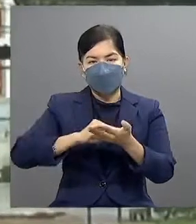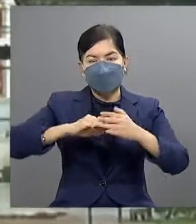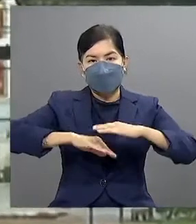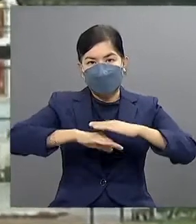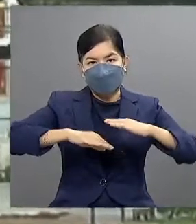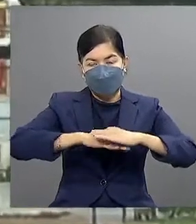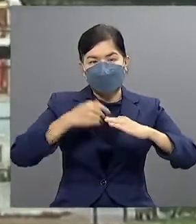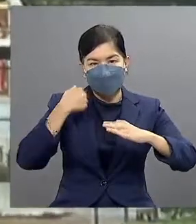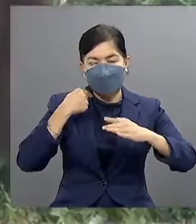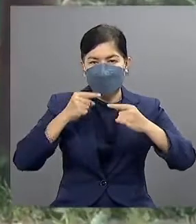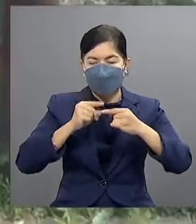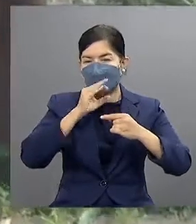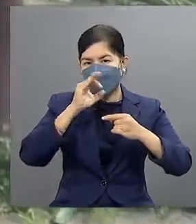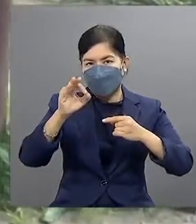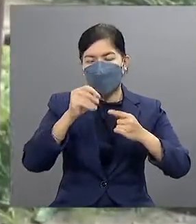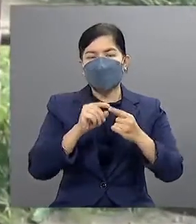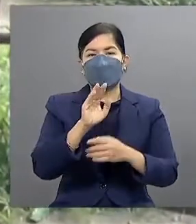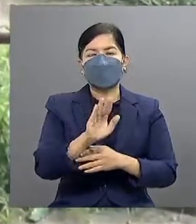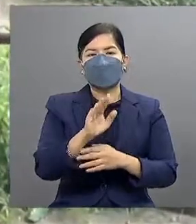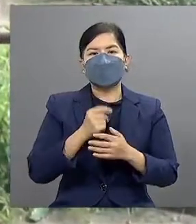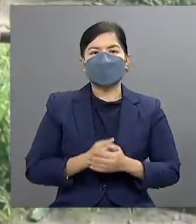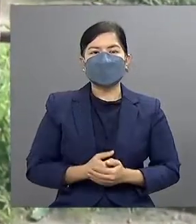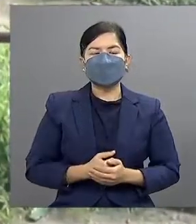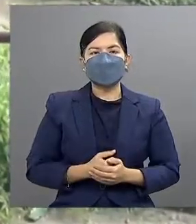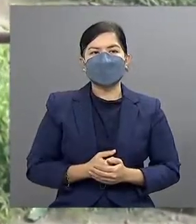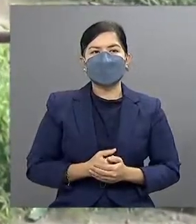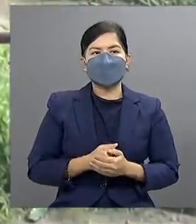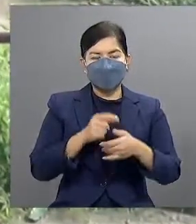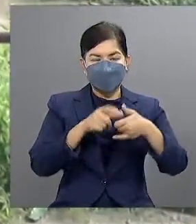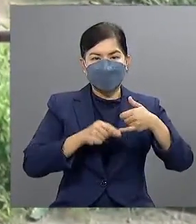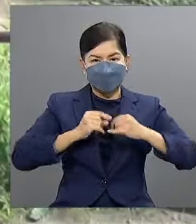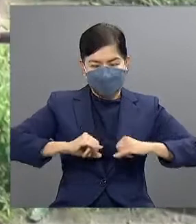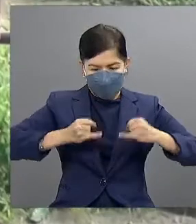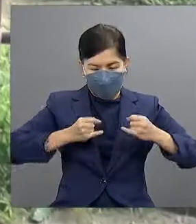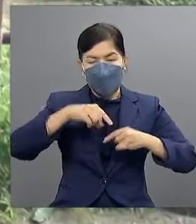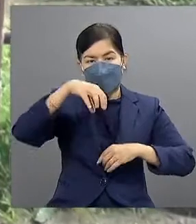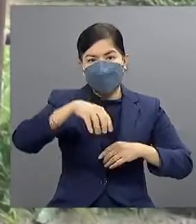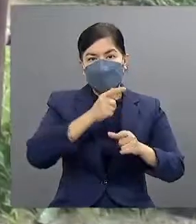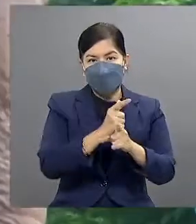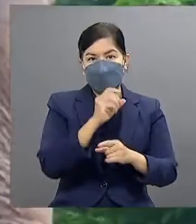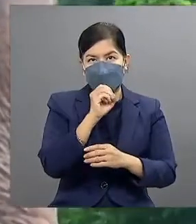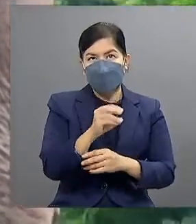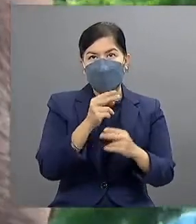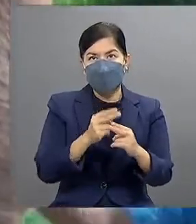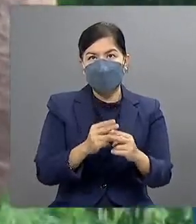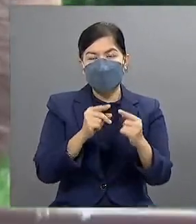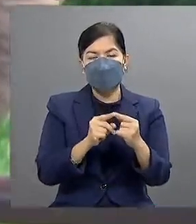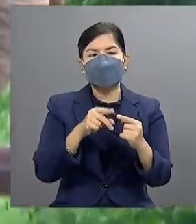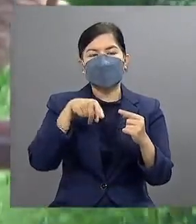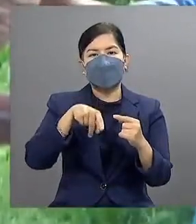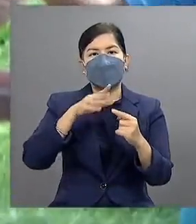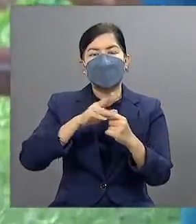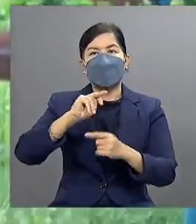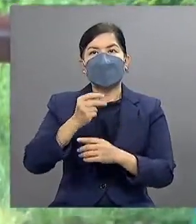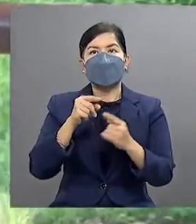าถึงขนาดนี ้ขณะที่เจ้าของปางช้างอ้างว่าช้างตัวนี้ชื่อพังน้ำเพชรมีหลักฐานซื้อขายช้างมาอย่างถูก